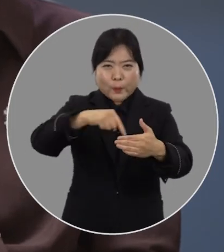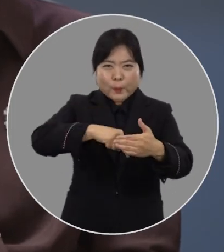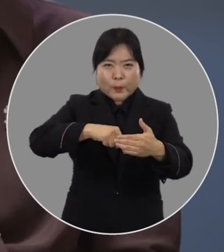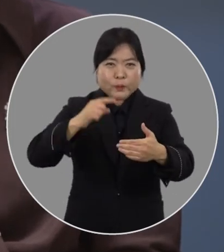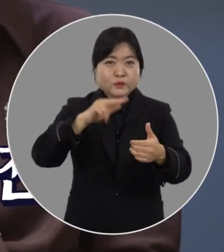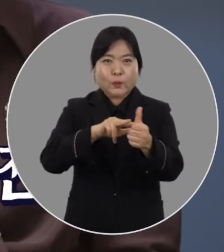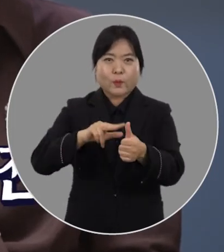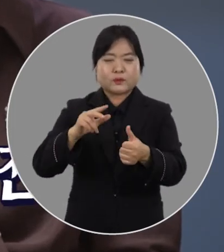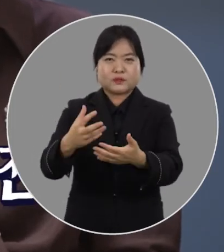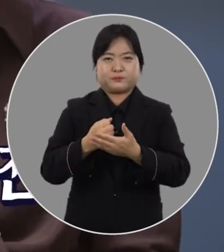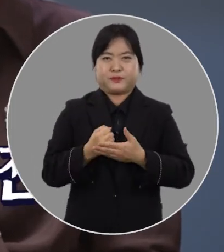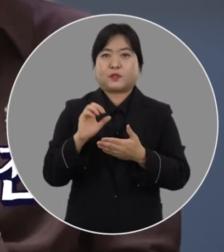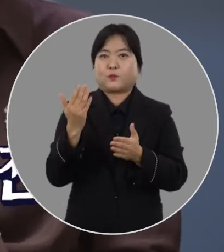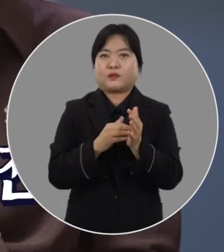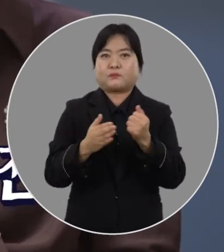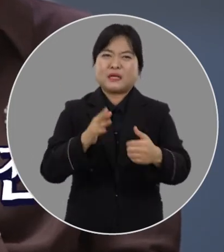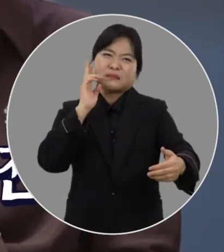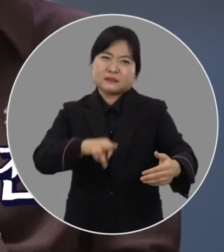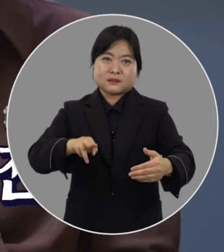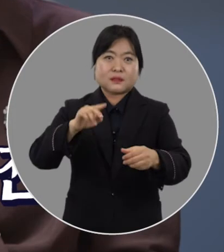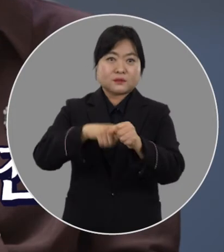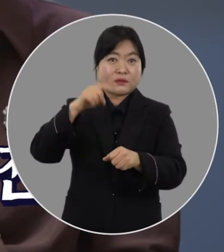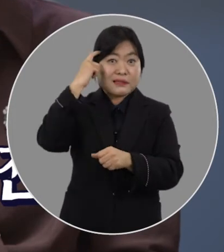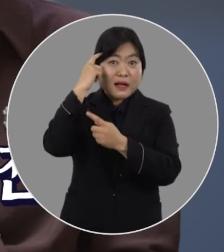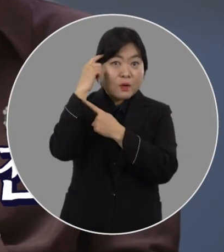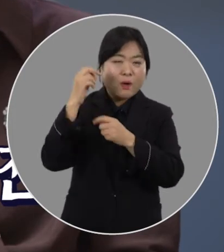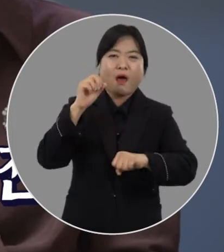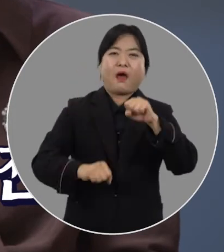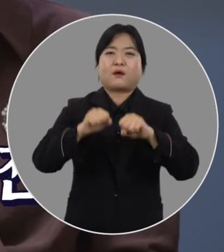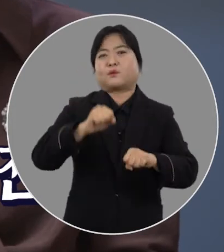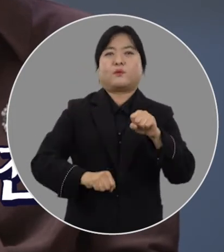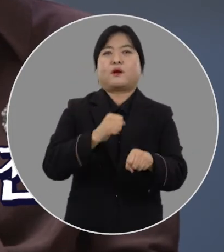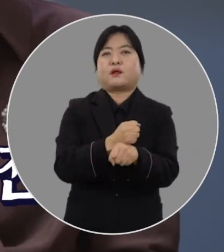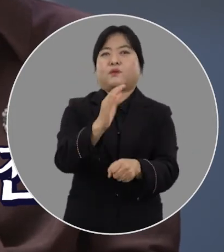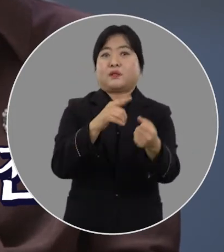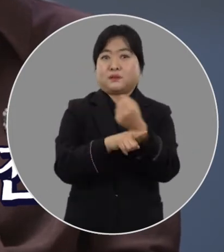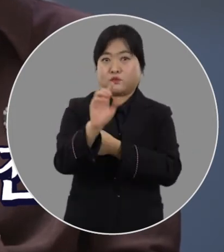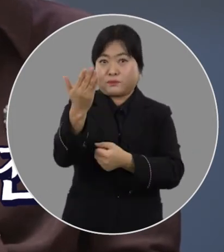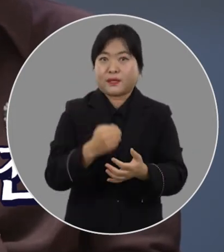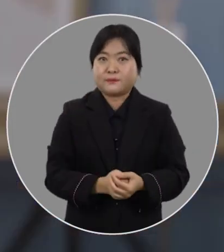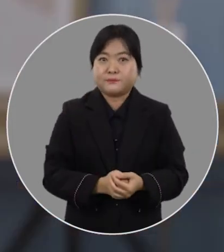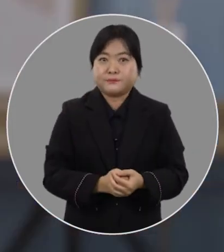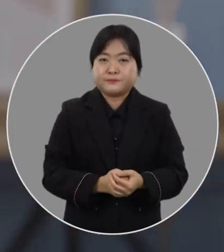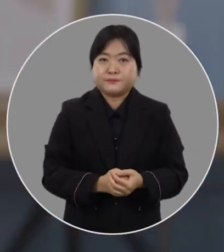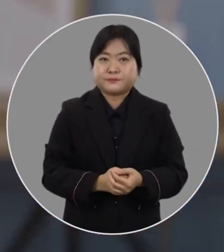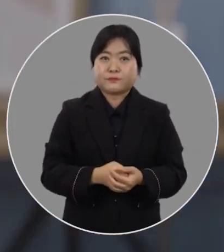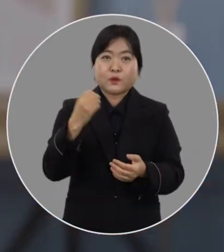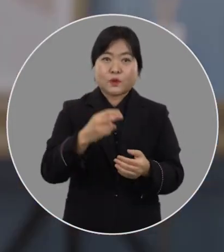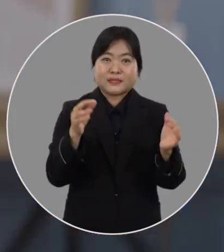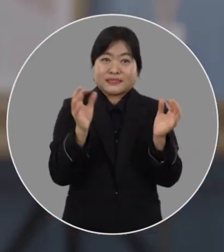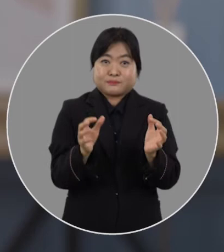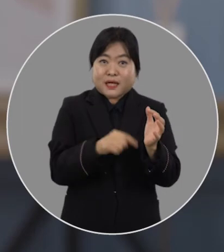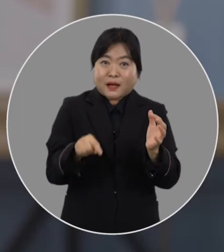습득하게 되고 이에 따라 극단적인 생각과 행동을 실천하게 되는 것을 말합니다. 또한